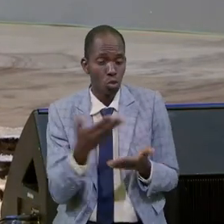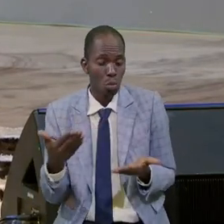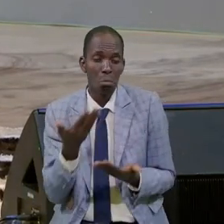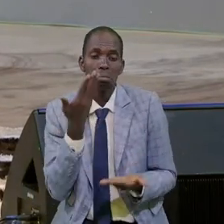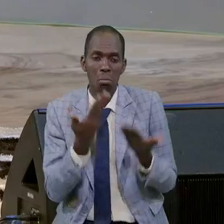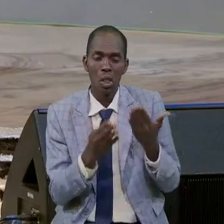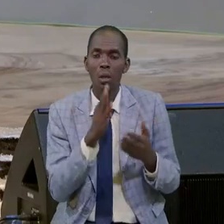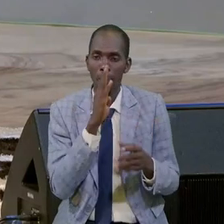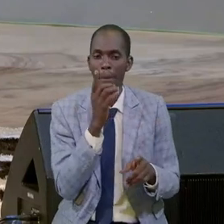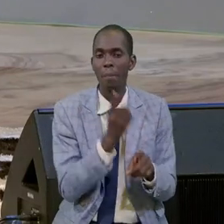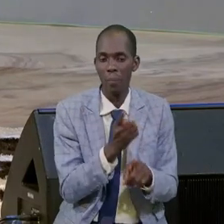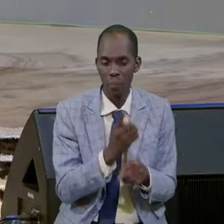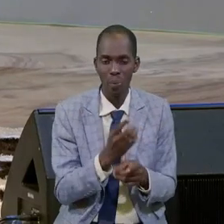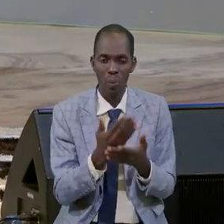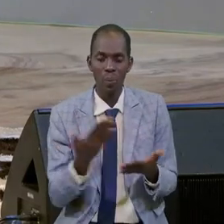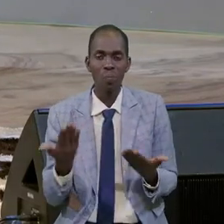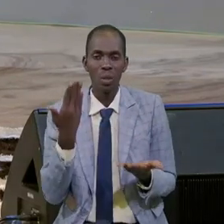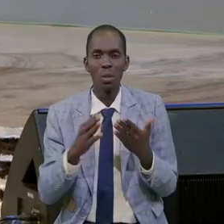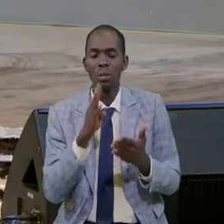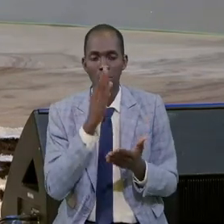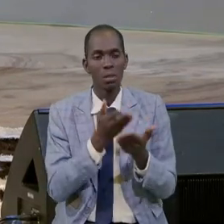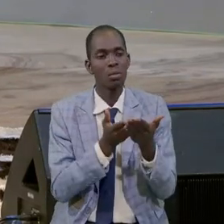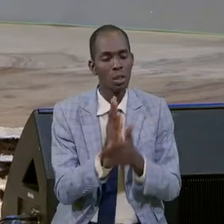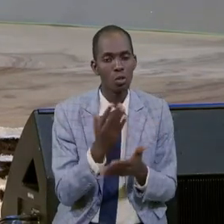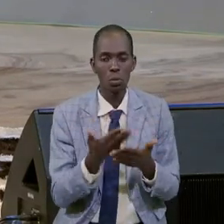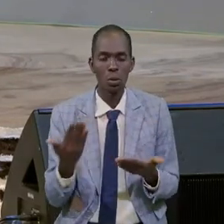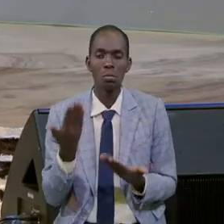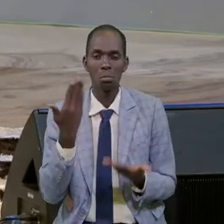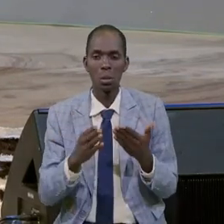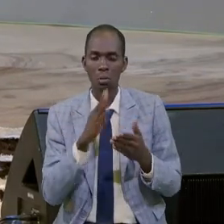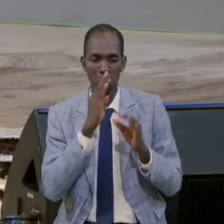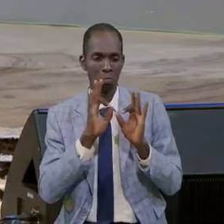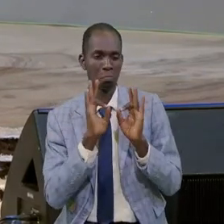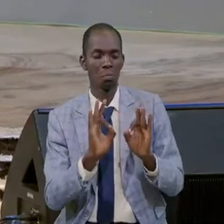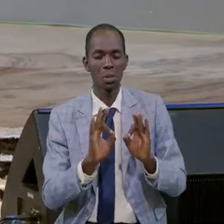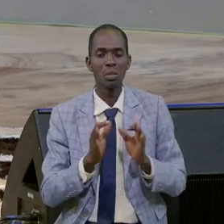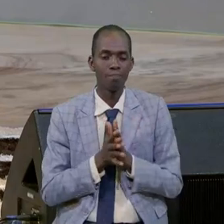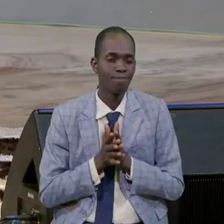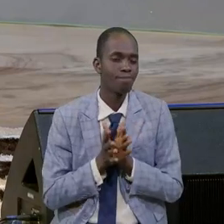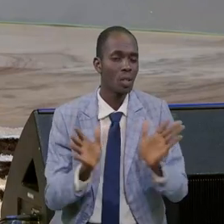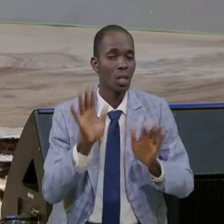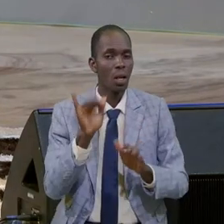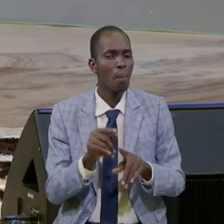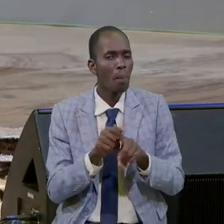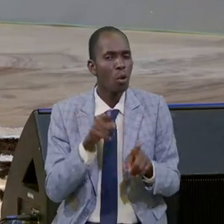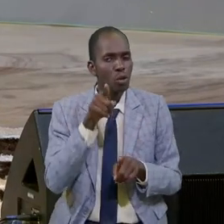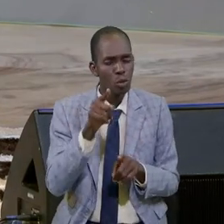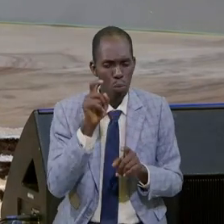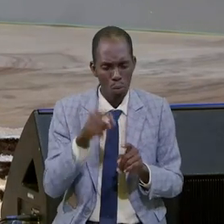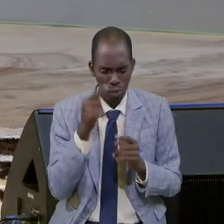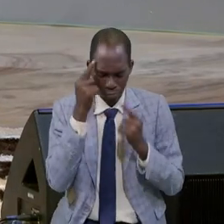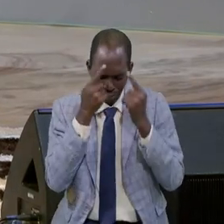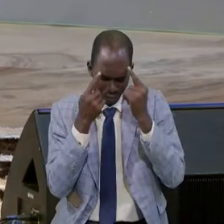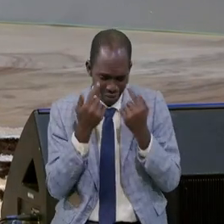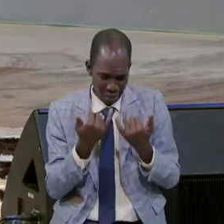la chose soit utile, quoi que la chose soit bonne, nécessaire, mais vous considérez, est-ce que en